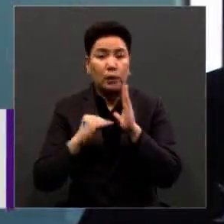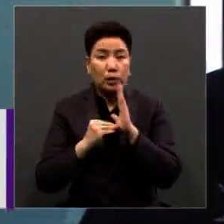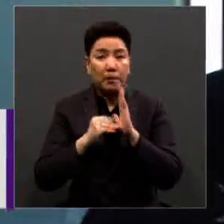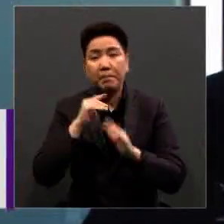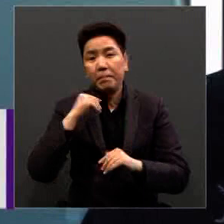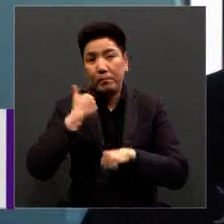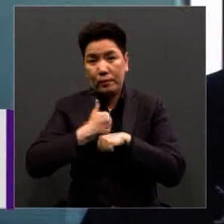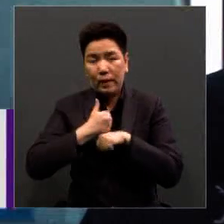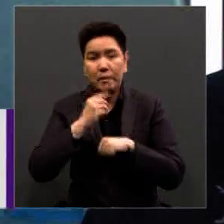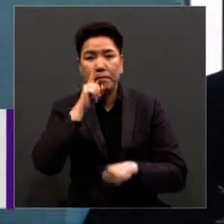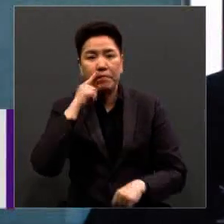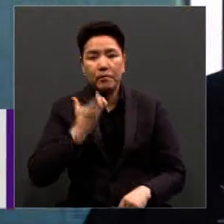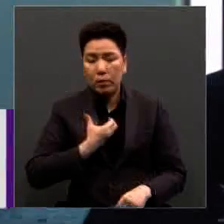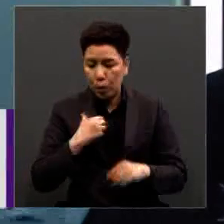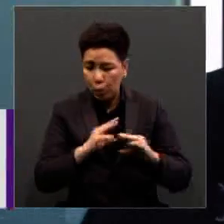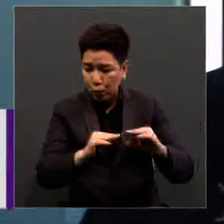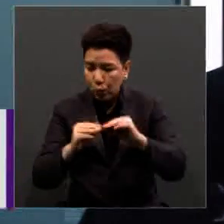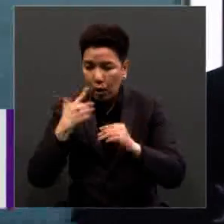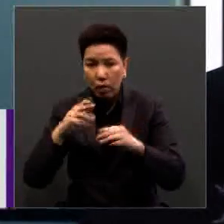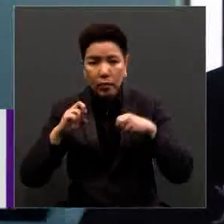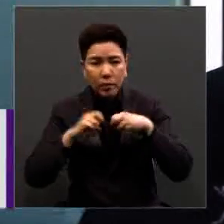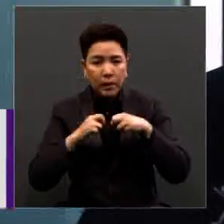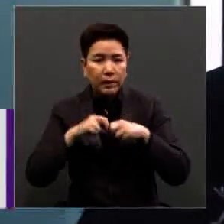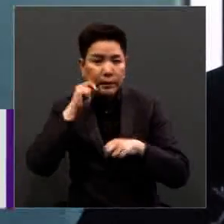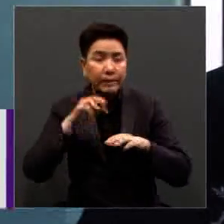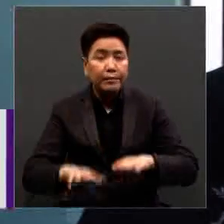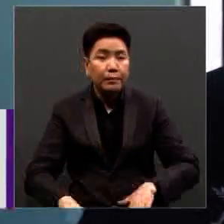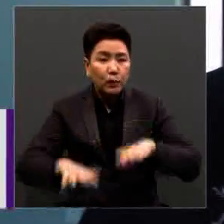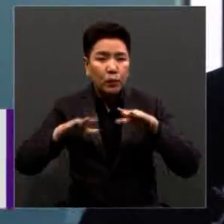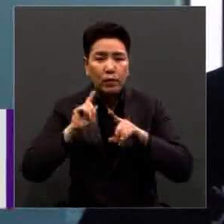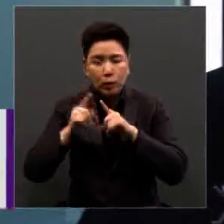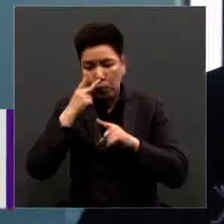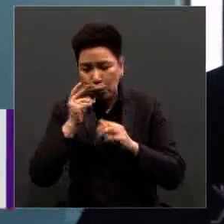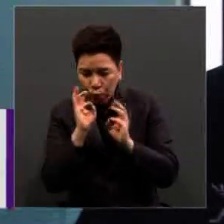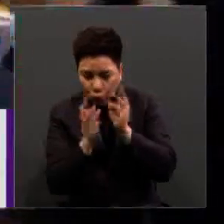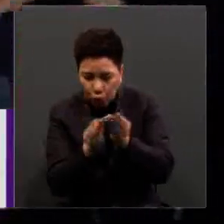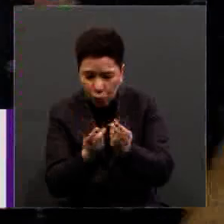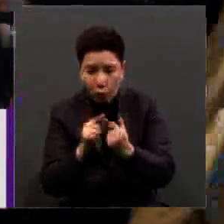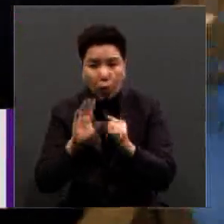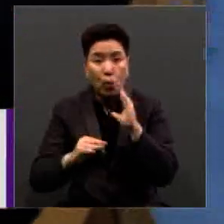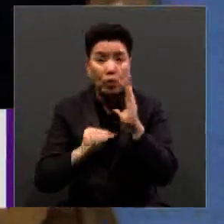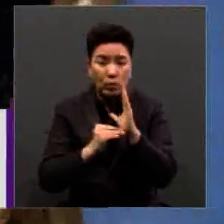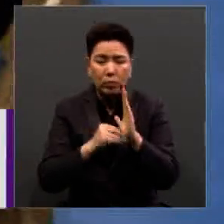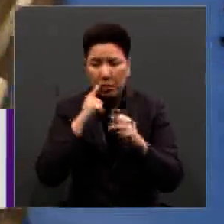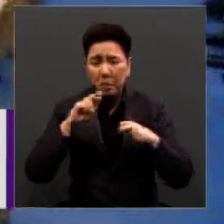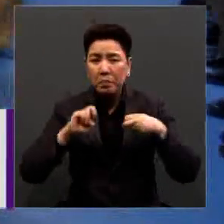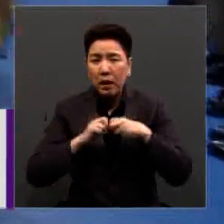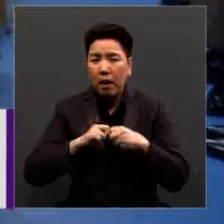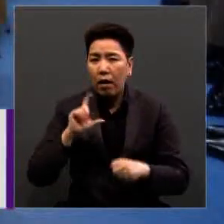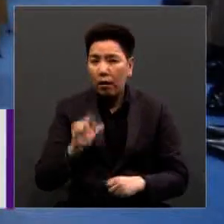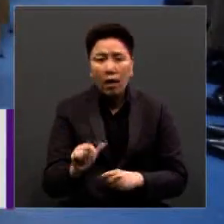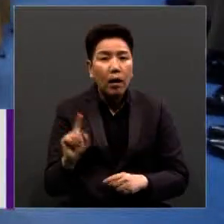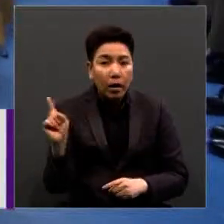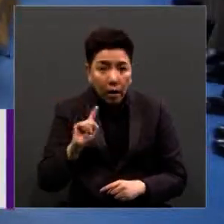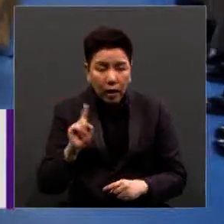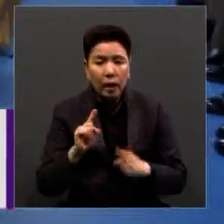นะฮะได้พูดคุยภายหลังประชุมรับฟังปัญหาน้ำท่วมของเขตลาดกระบังแล้วก็ภาพรวมเรื่องของฝุ่นในกทมผมว่าปัญหาหลักๆของ